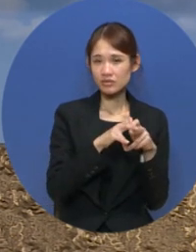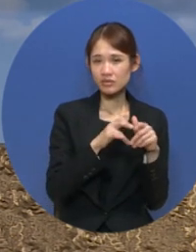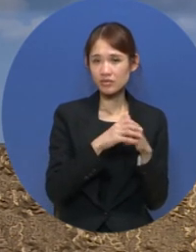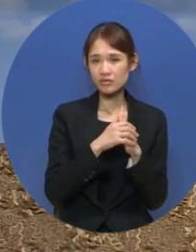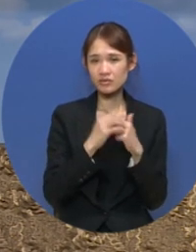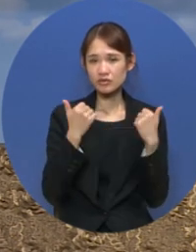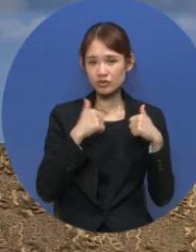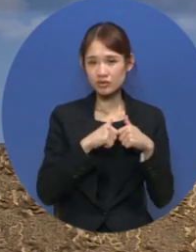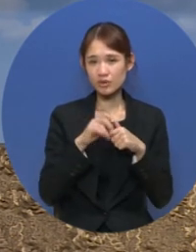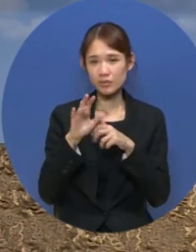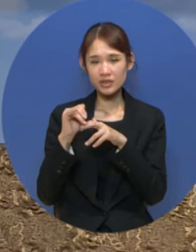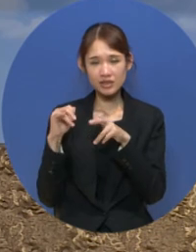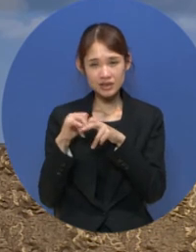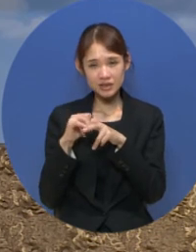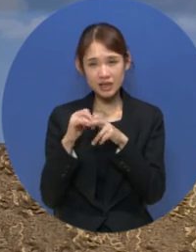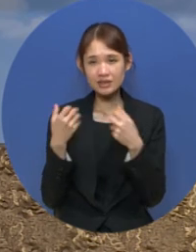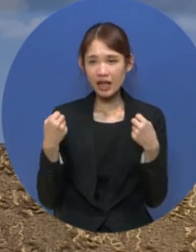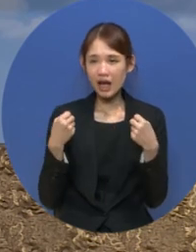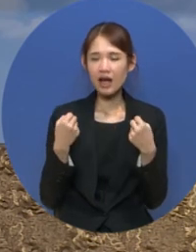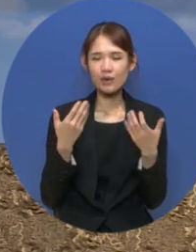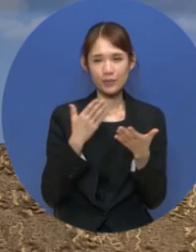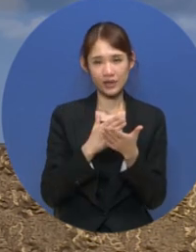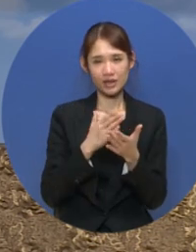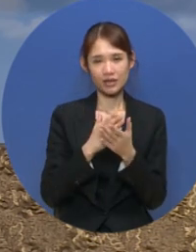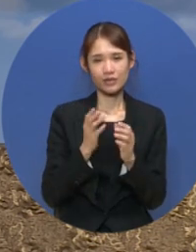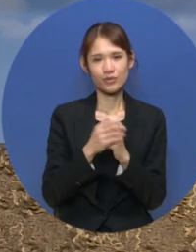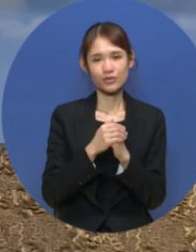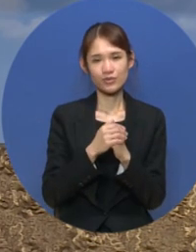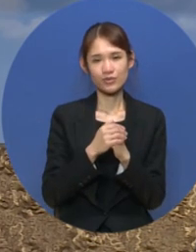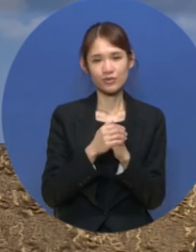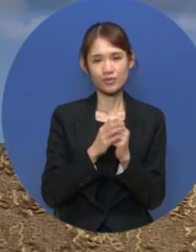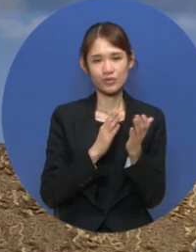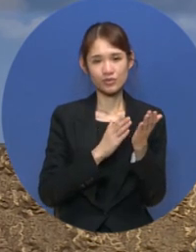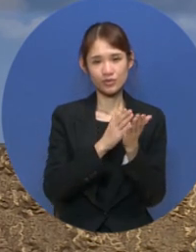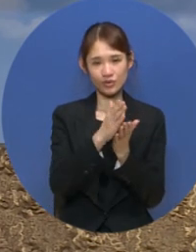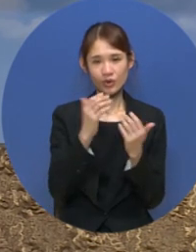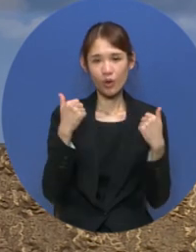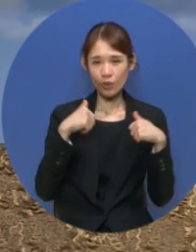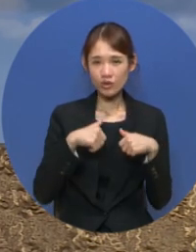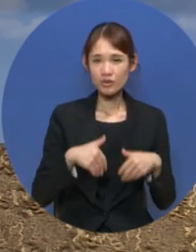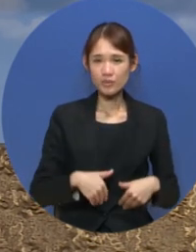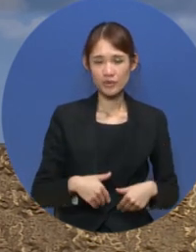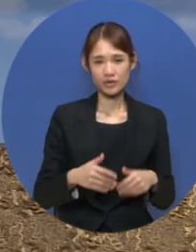뭐 장애인 의류 따로 비장애인 의류 따로는 아니지만 그래도 전용 옷은 필요로